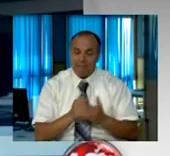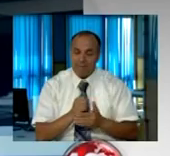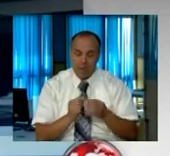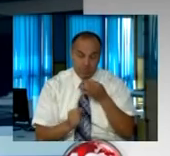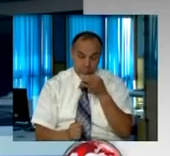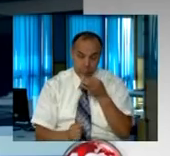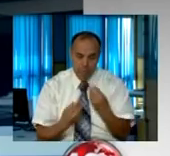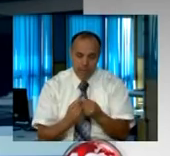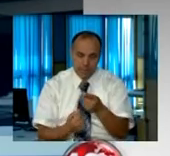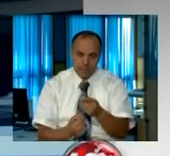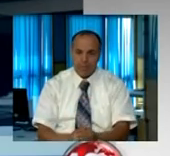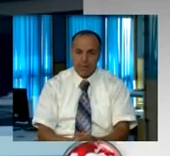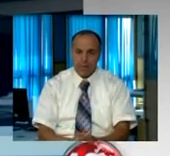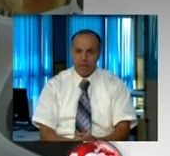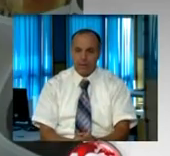للفلاحة والصيد البحري.